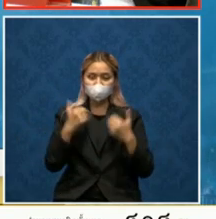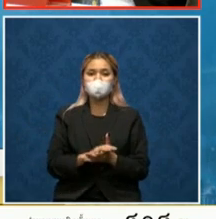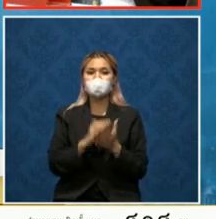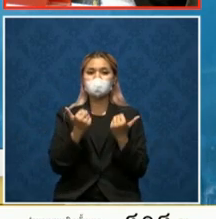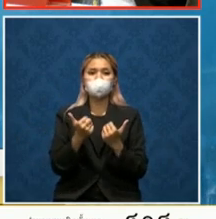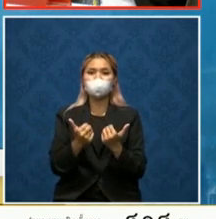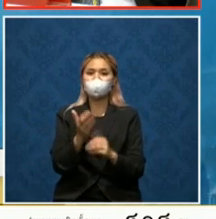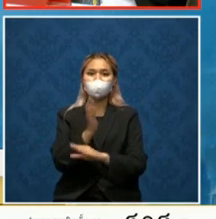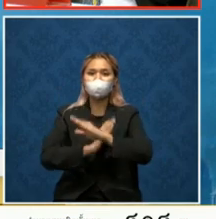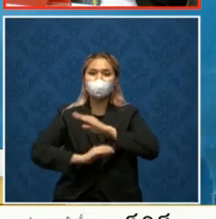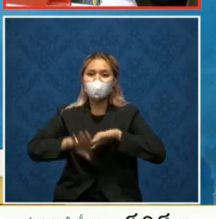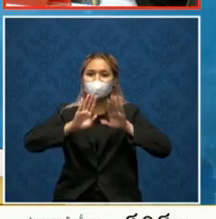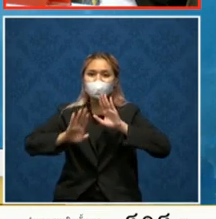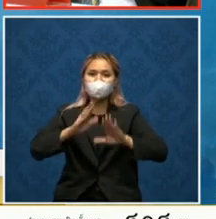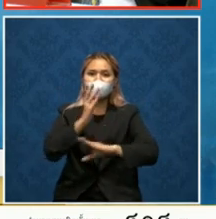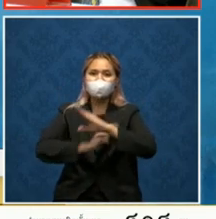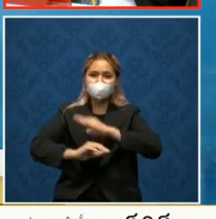แหละ